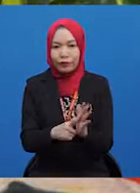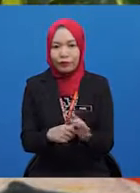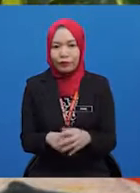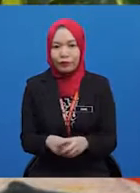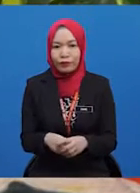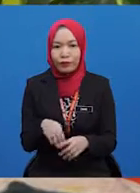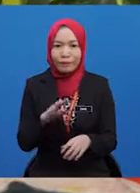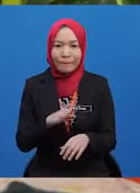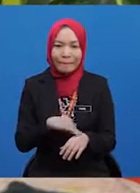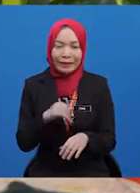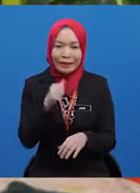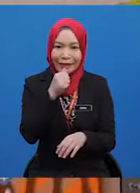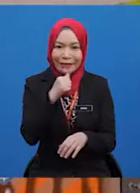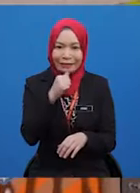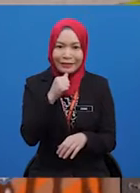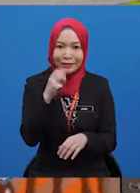produk aiskrim Makcik Kia.